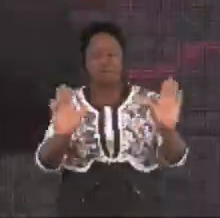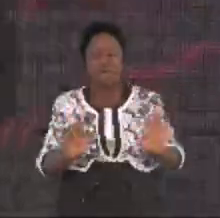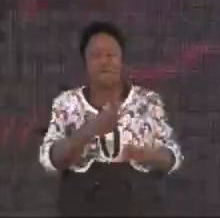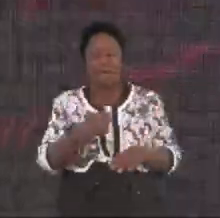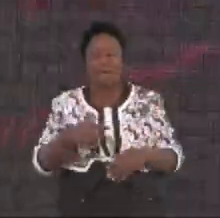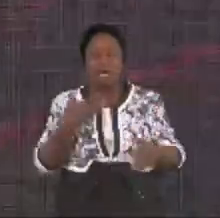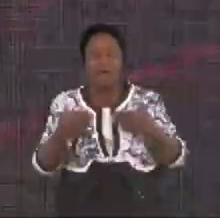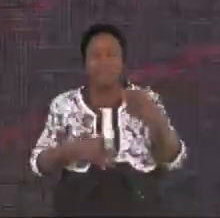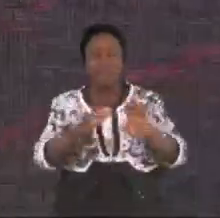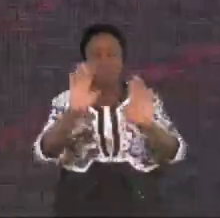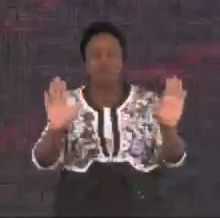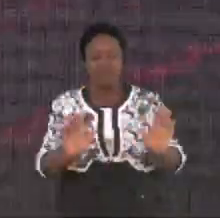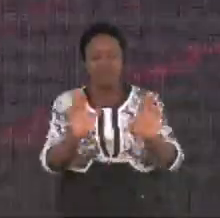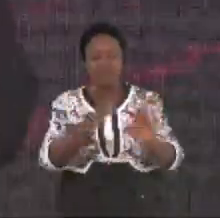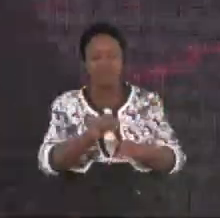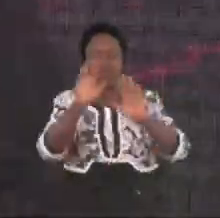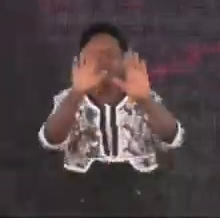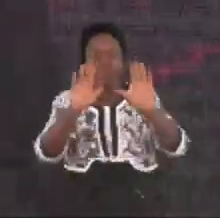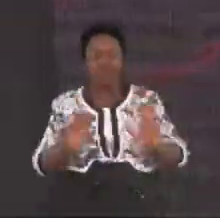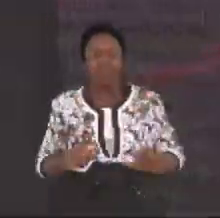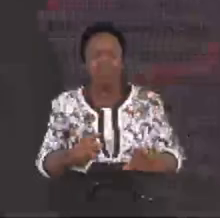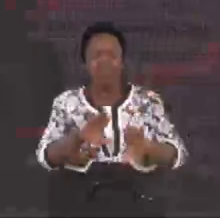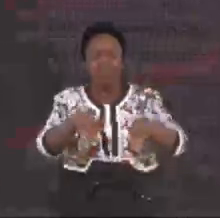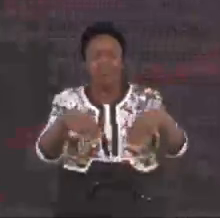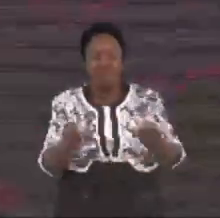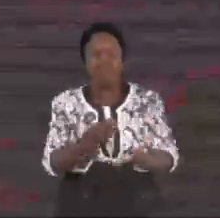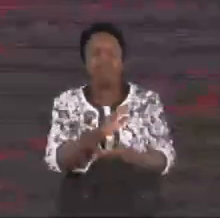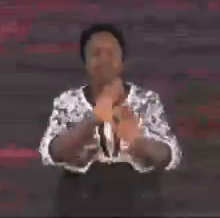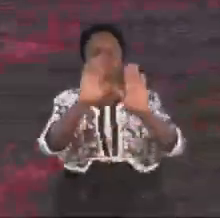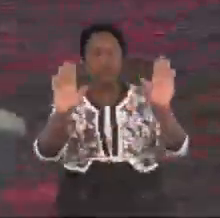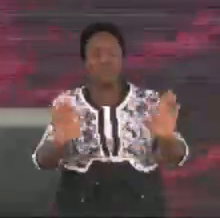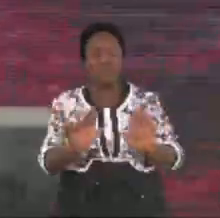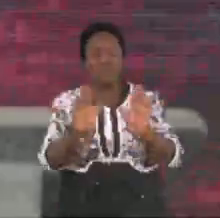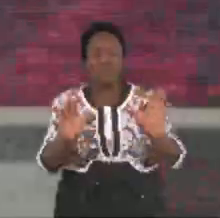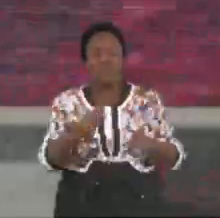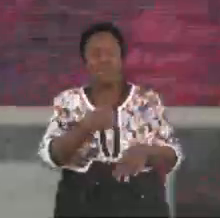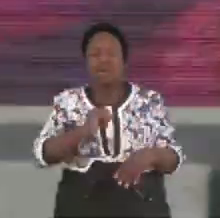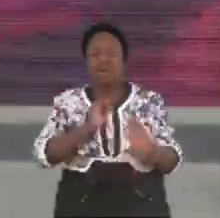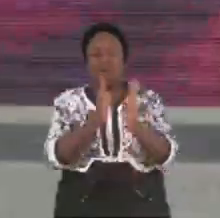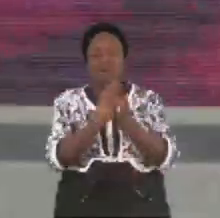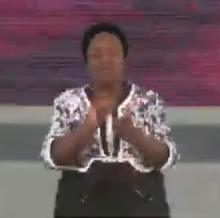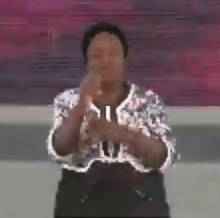Un dimanche heureux. Un dimanche de miracles et de délivrance.